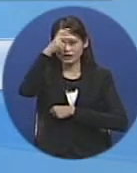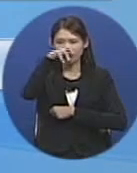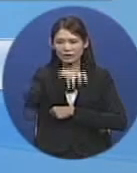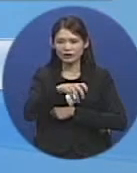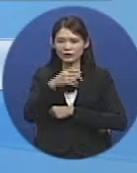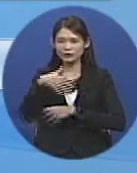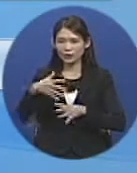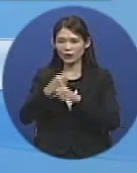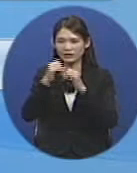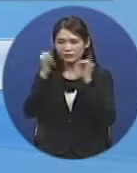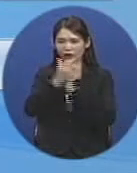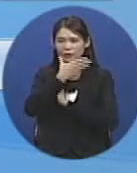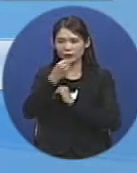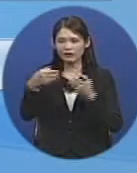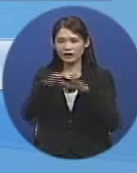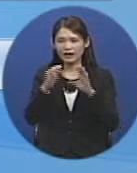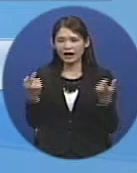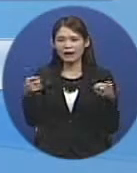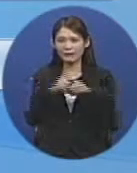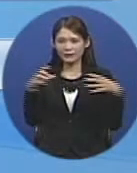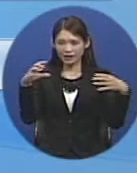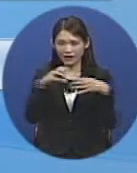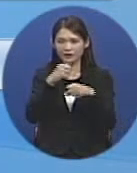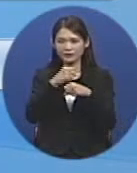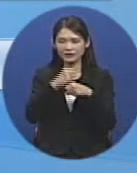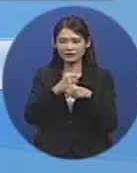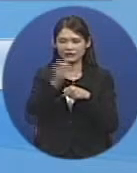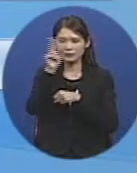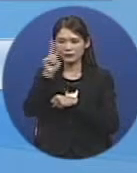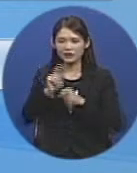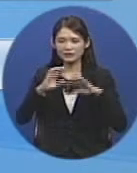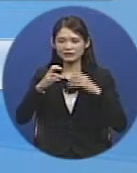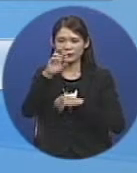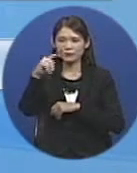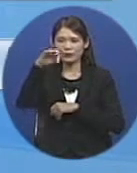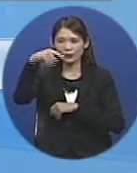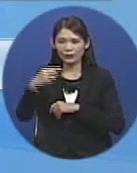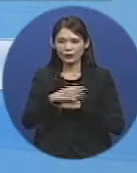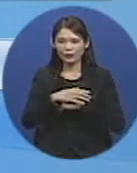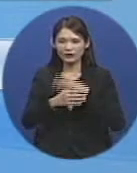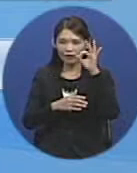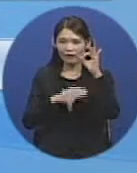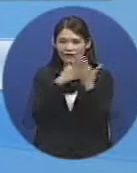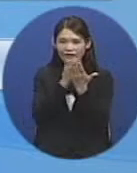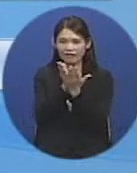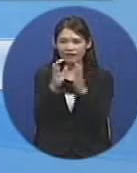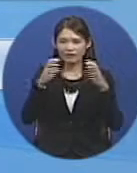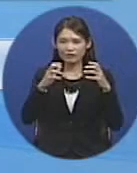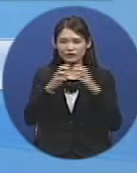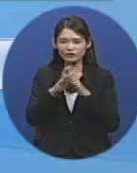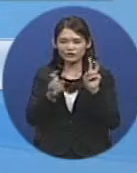남구종합사의 복지관의 노력으로 창단된 스윙스는 베트남과 몽골, 이집트, 캐나다 등 10개국 출신 부모를 둔